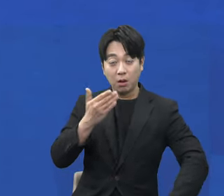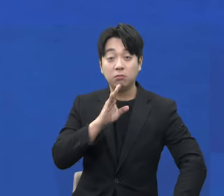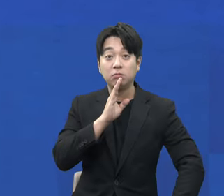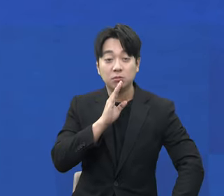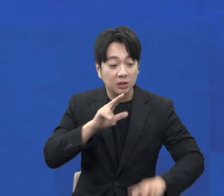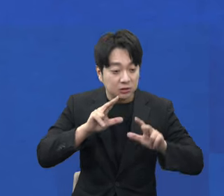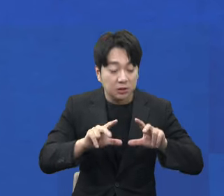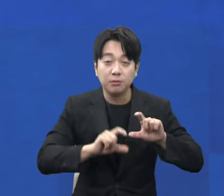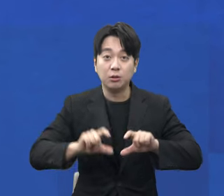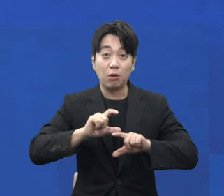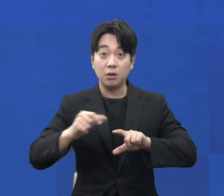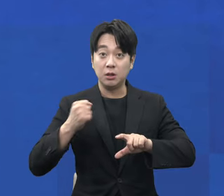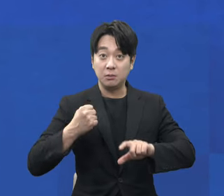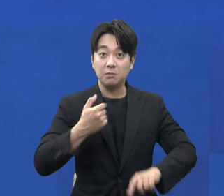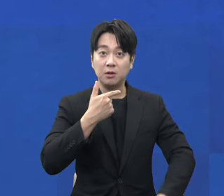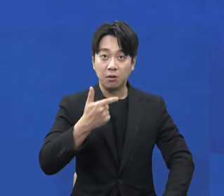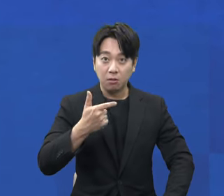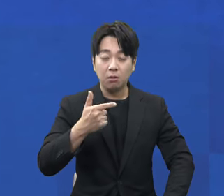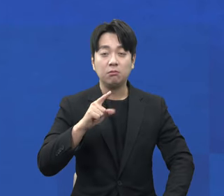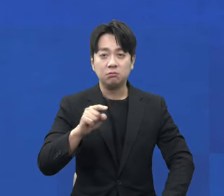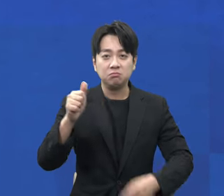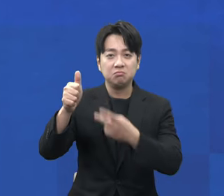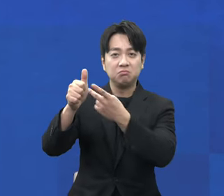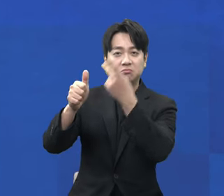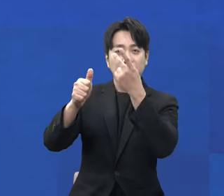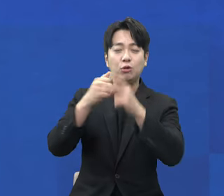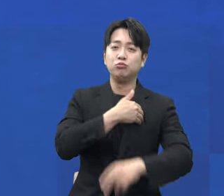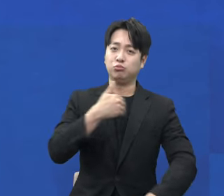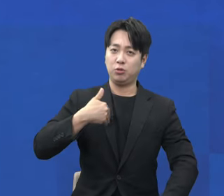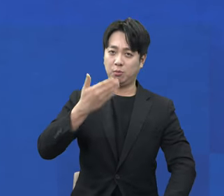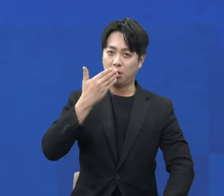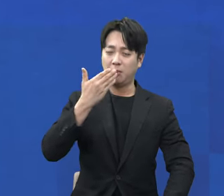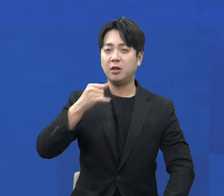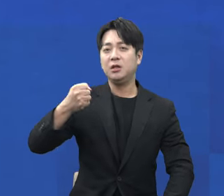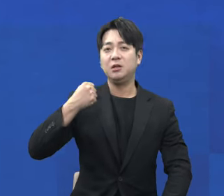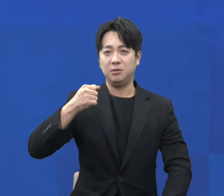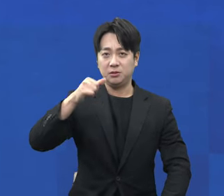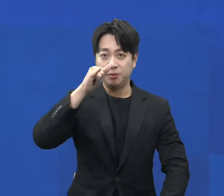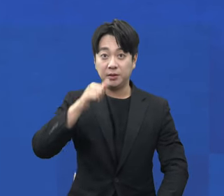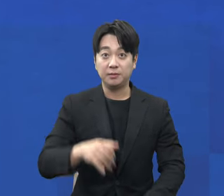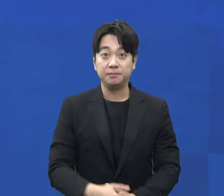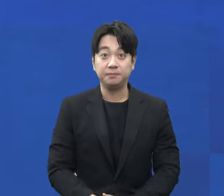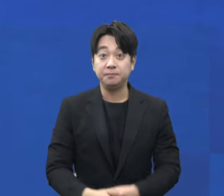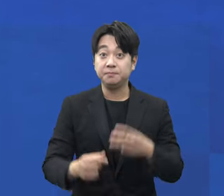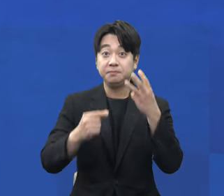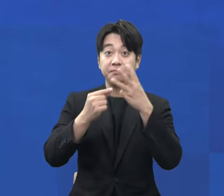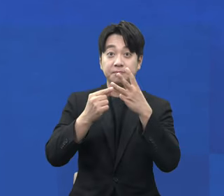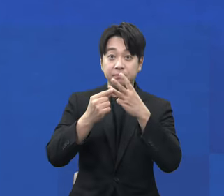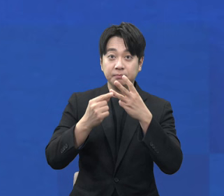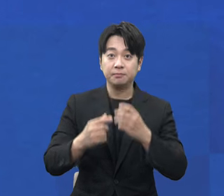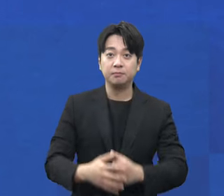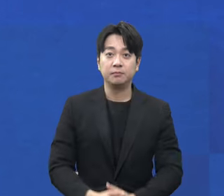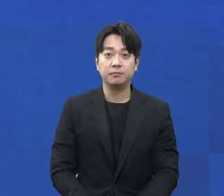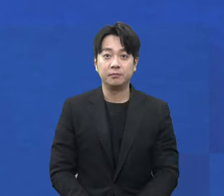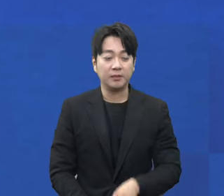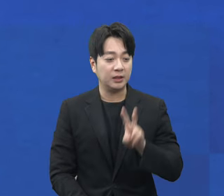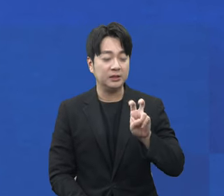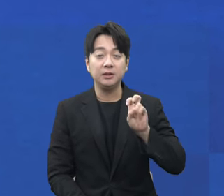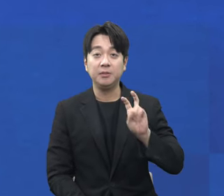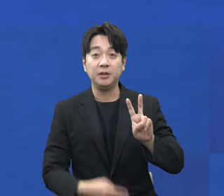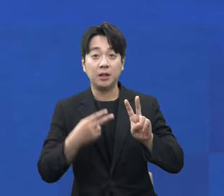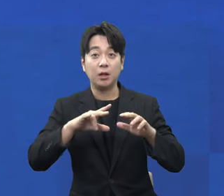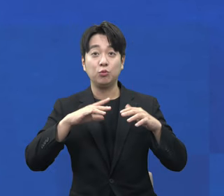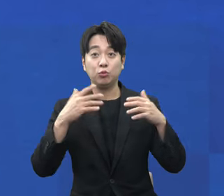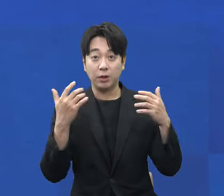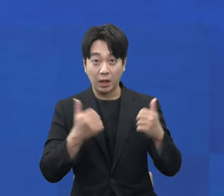능히 탄핵할 수 있습니다. 그리고 마지막 핵심, 이상의 사항에도 불구하고 22대 민주당